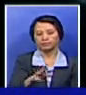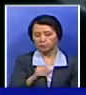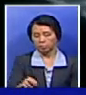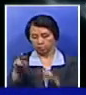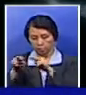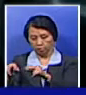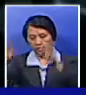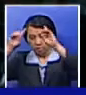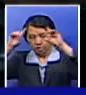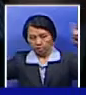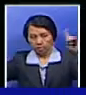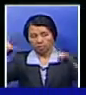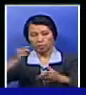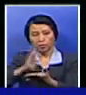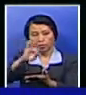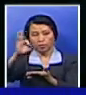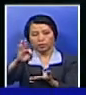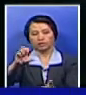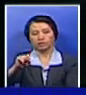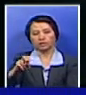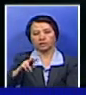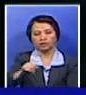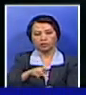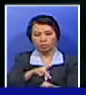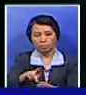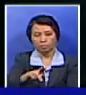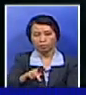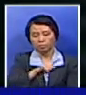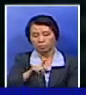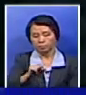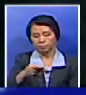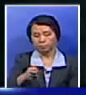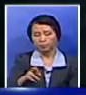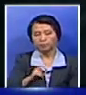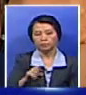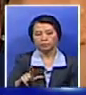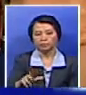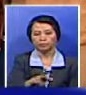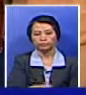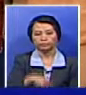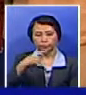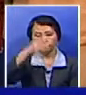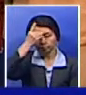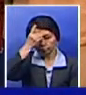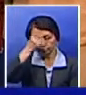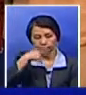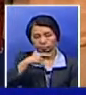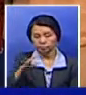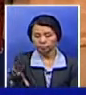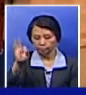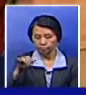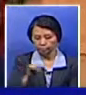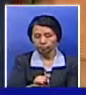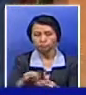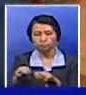disaksikan Dekan Fakulti Muzik dan Seni Persembahan Profesor Madya Zaharul Lailidin Saidon. Menurut Datuk Mohzani, pelantikan